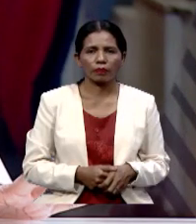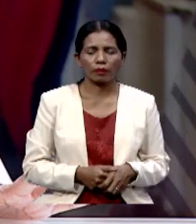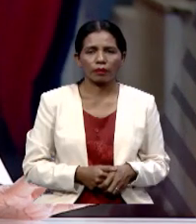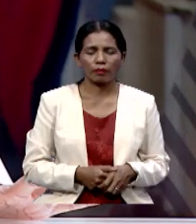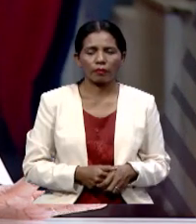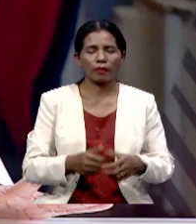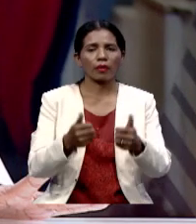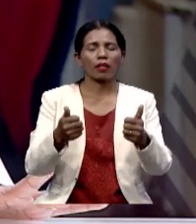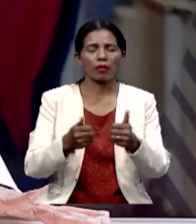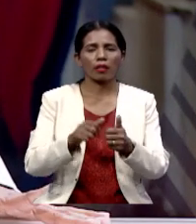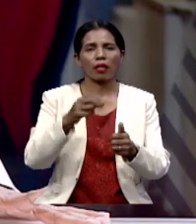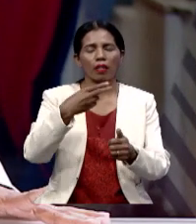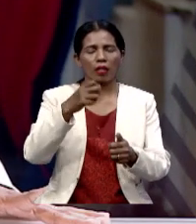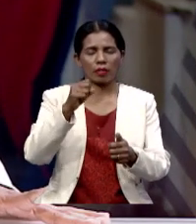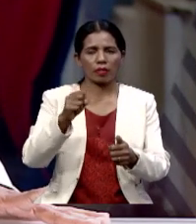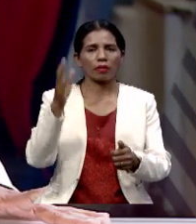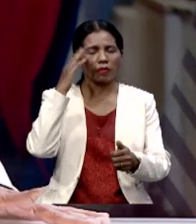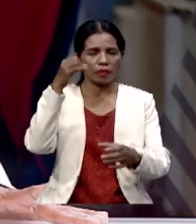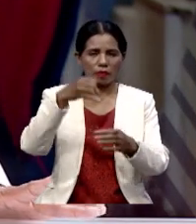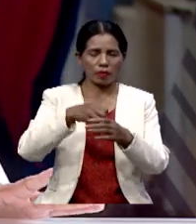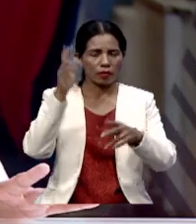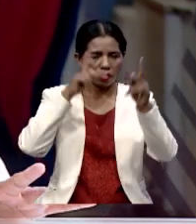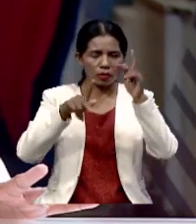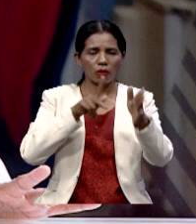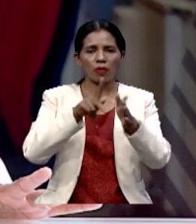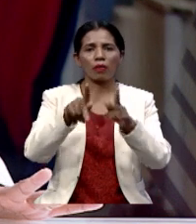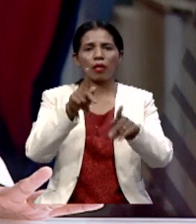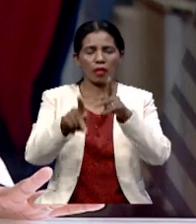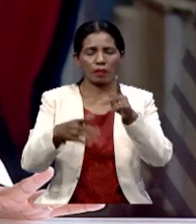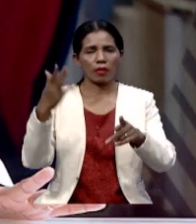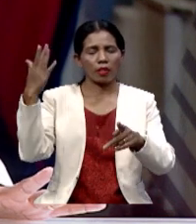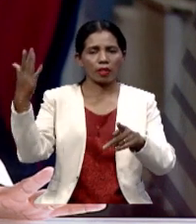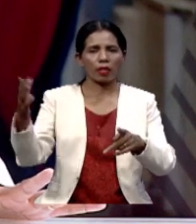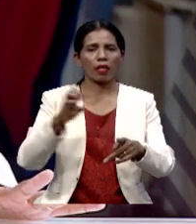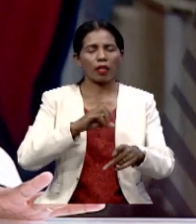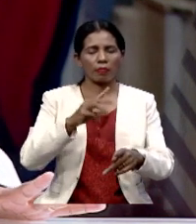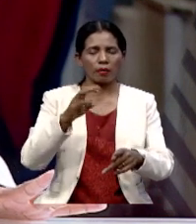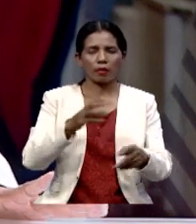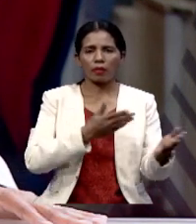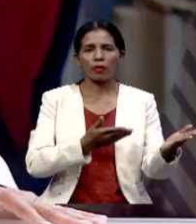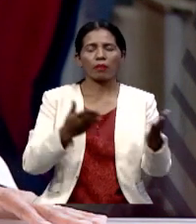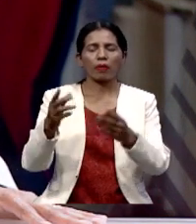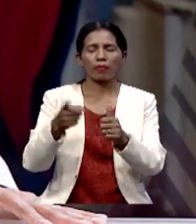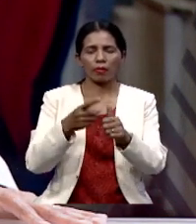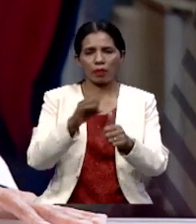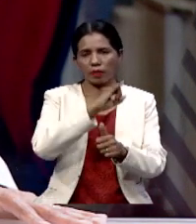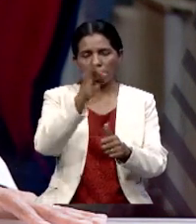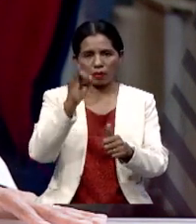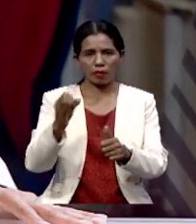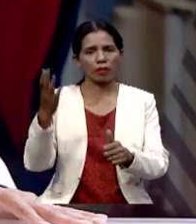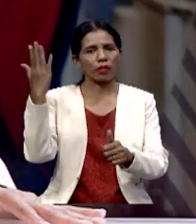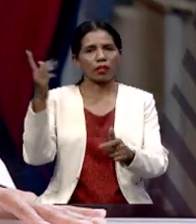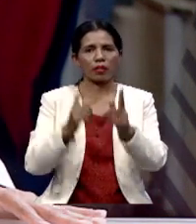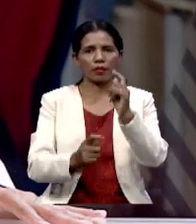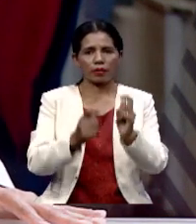Arguído HSM, Nibedeshkun Fe envolve caso homicídio e Elam Loi, submete ona para primeiro interrogatório e a tribunal dele.